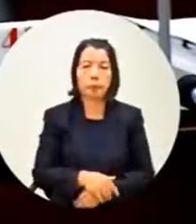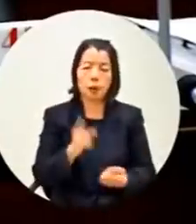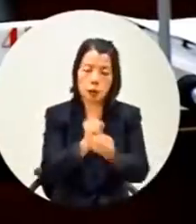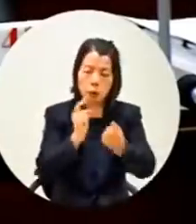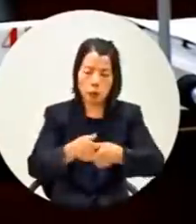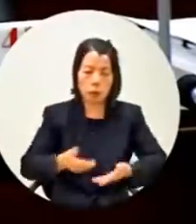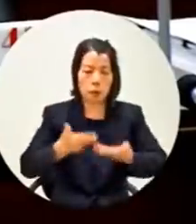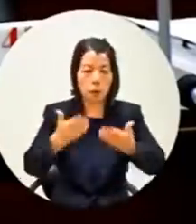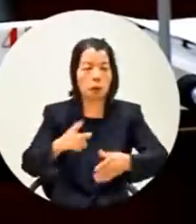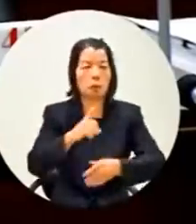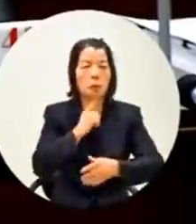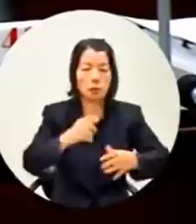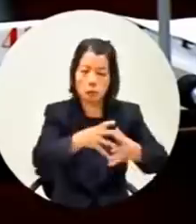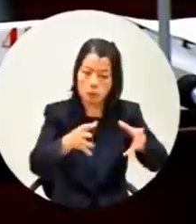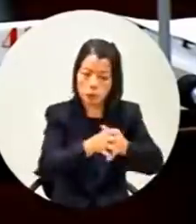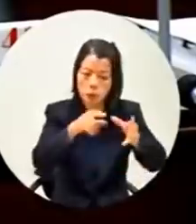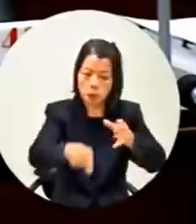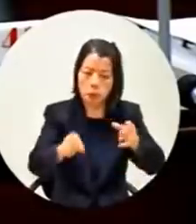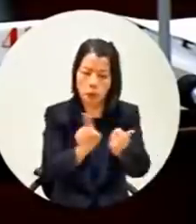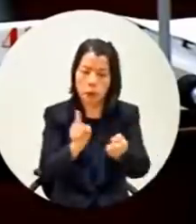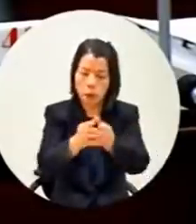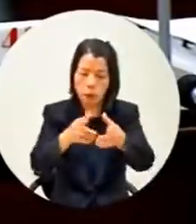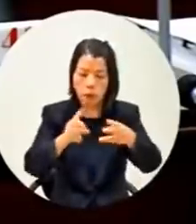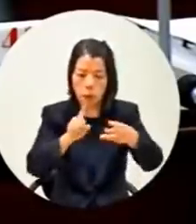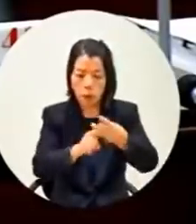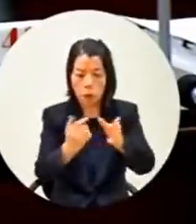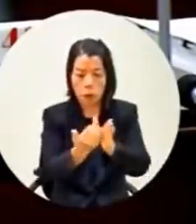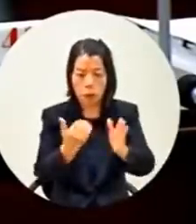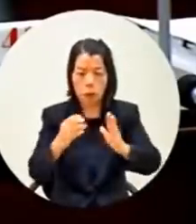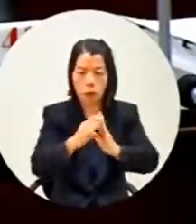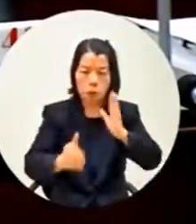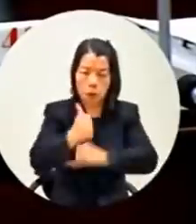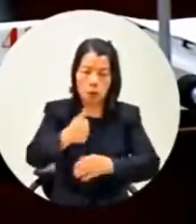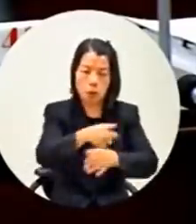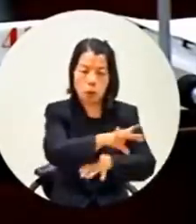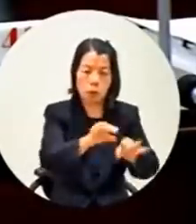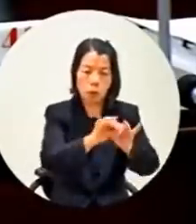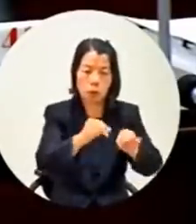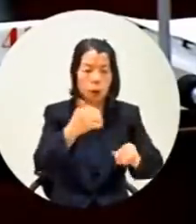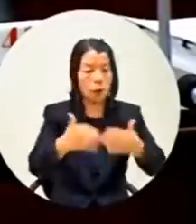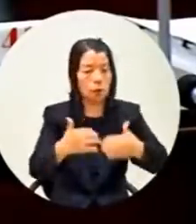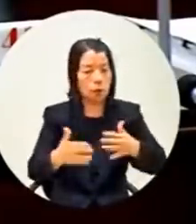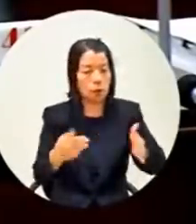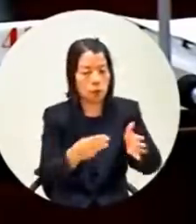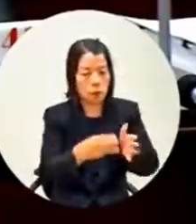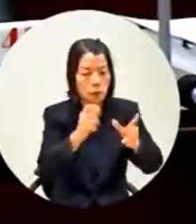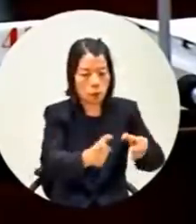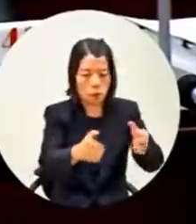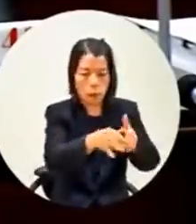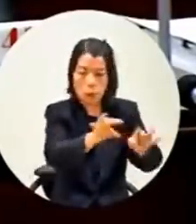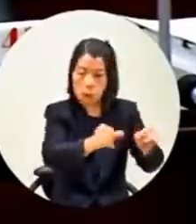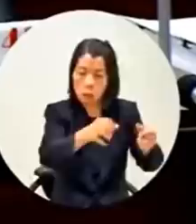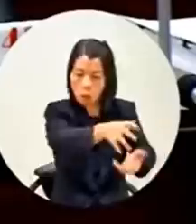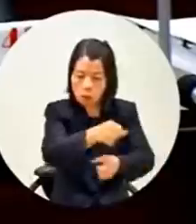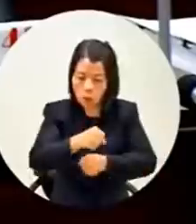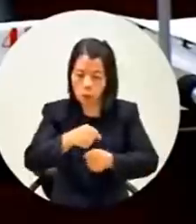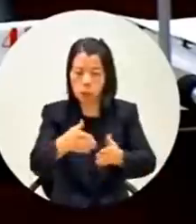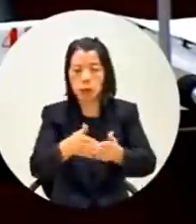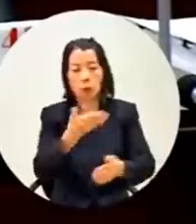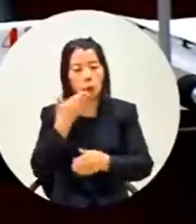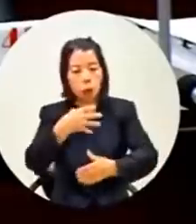过王端仁局长取得这一块新达港的土地，并没有有任何利益就对了啦，